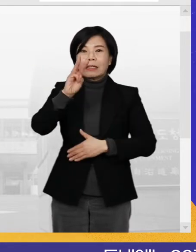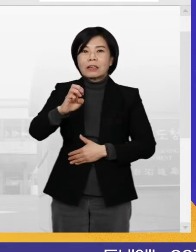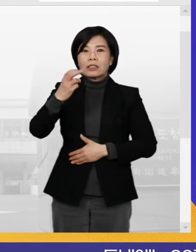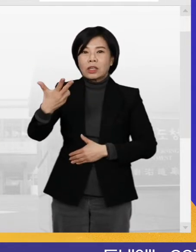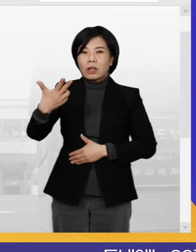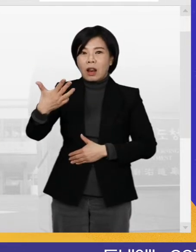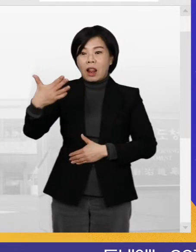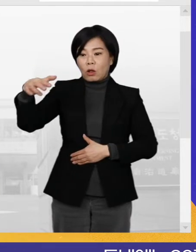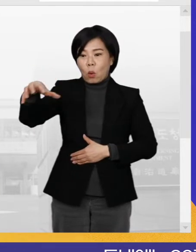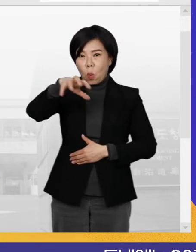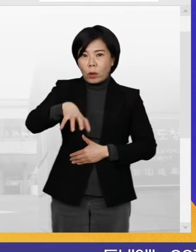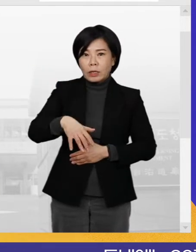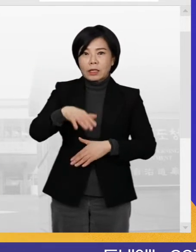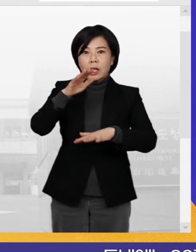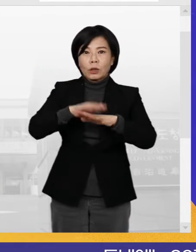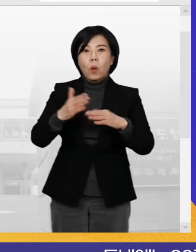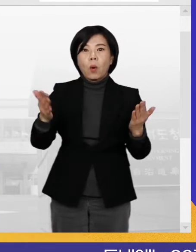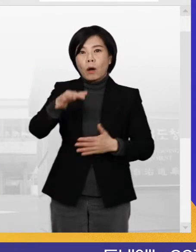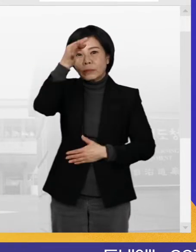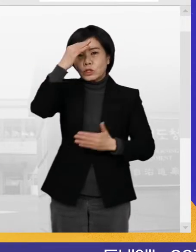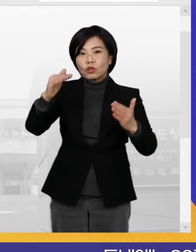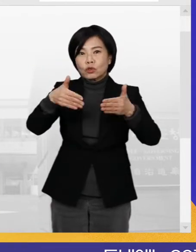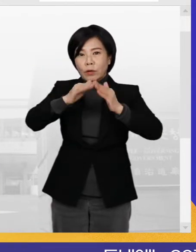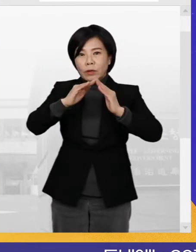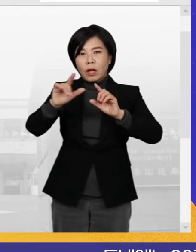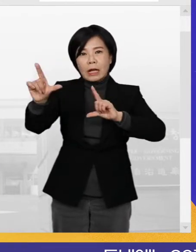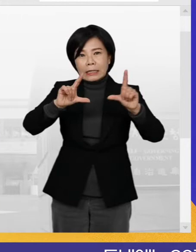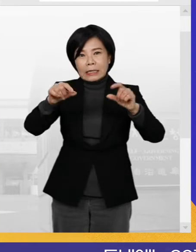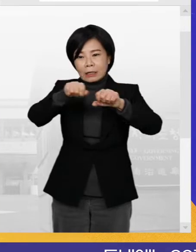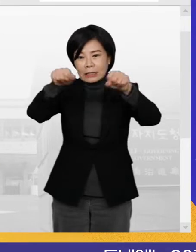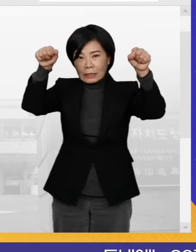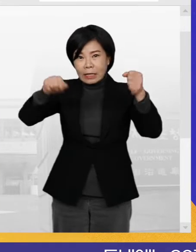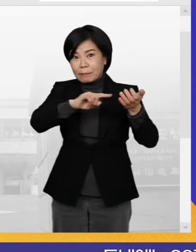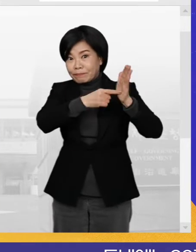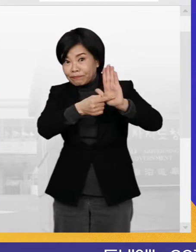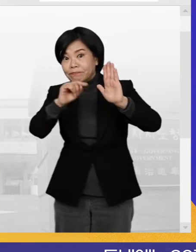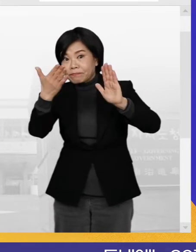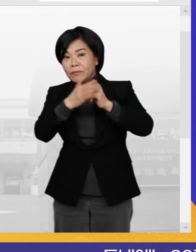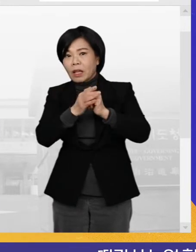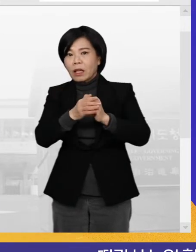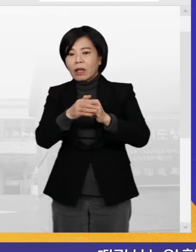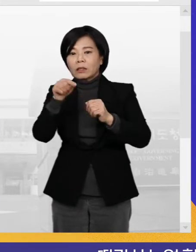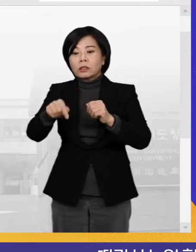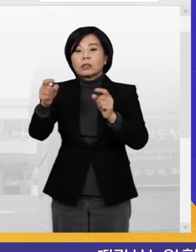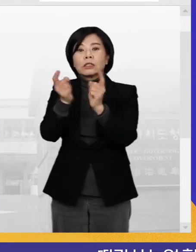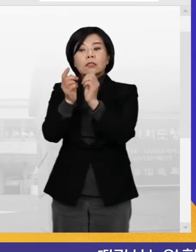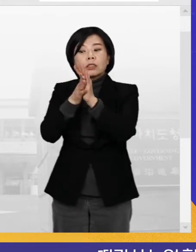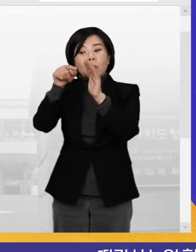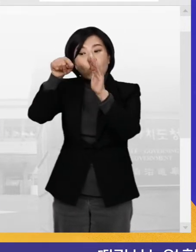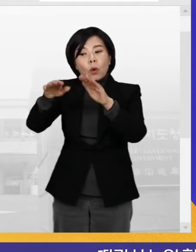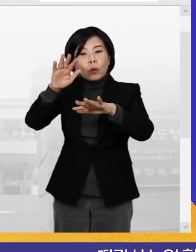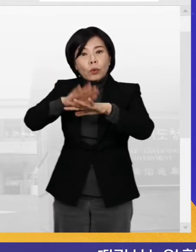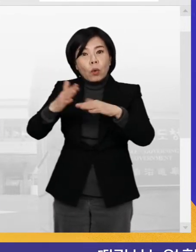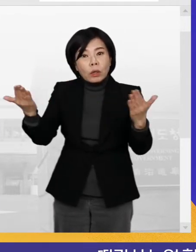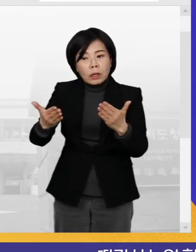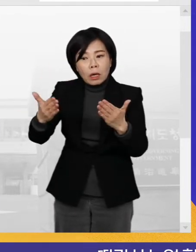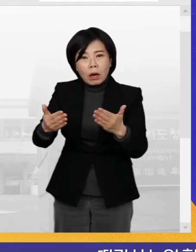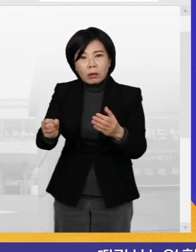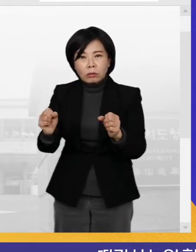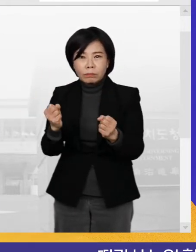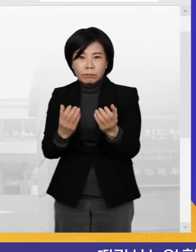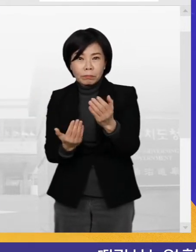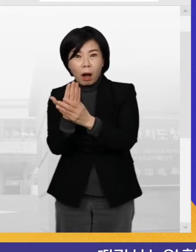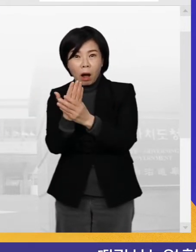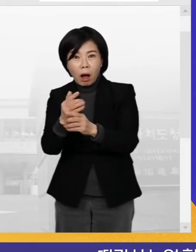도내에는 38개소의 농업기술원에서 설치한 기상장비가 운영되고 있습니다. 따라서 농업 현장에서 일어날